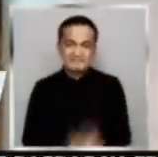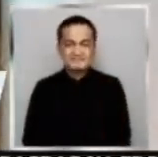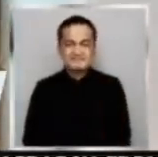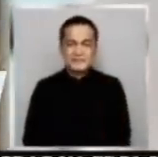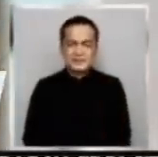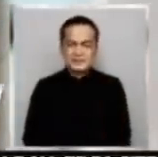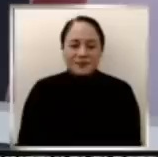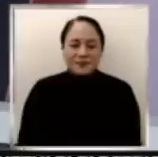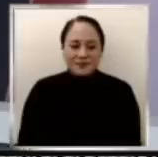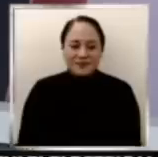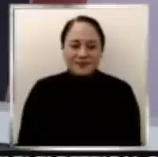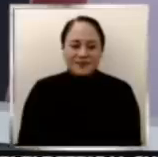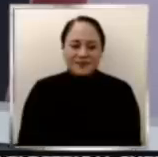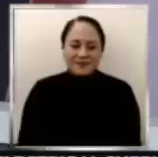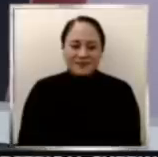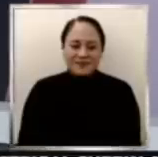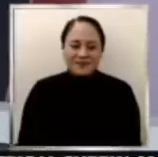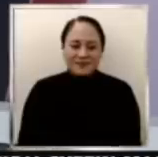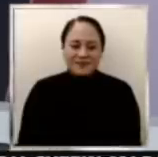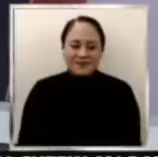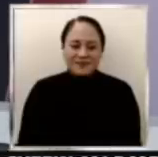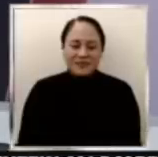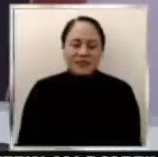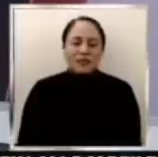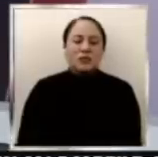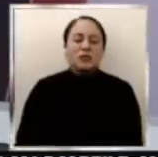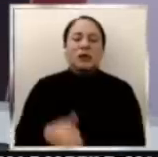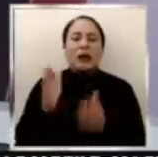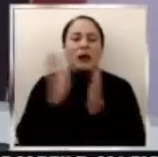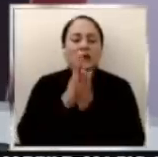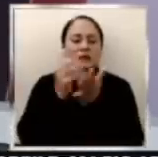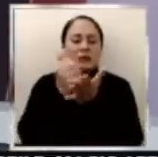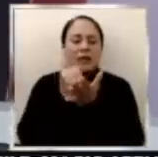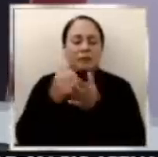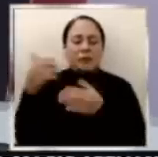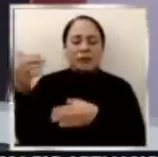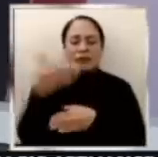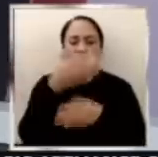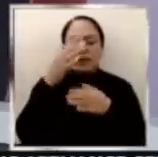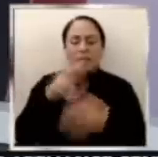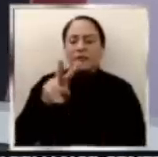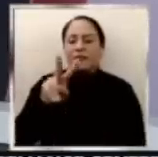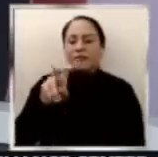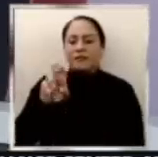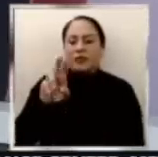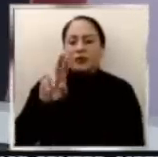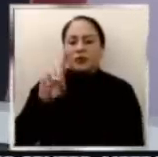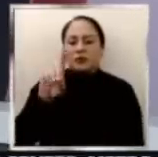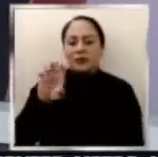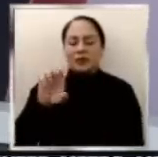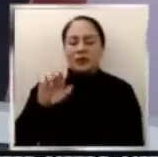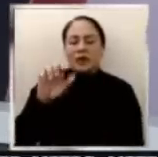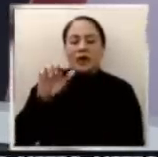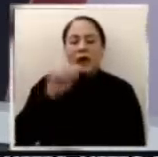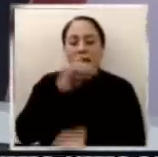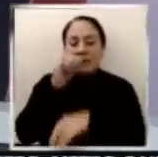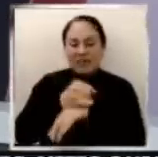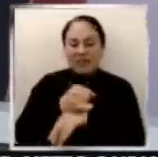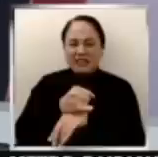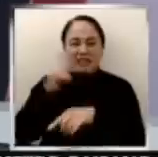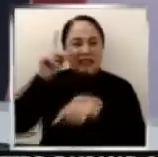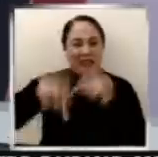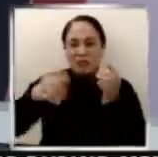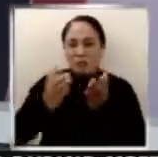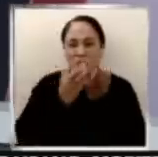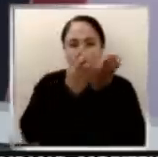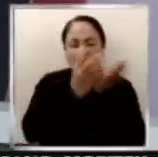reunion. Umaapela na ng tulong ang mga mangisda sa Verde Island na hindi makapalaot dahil sa oil spill na idinulot ng lumubog na